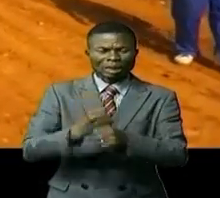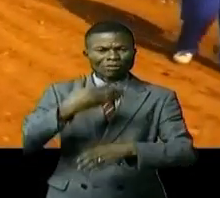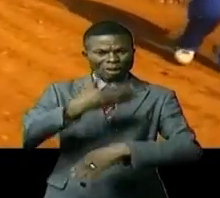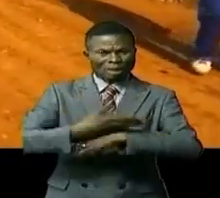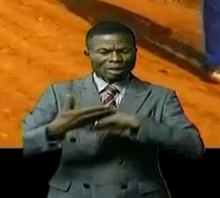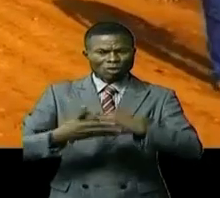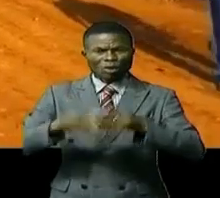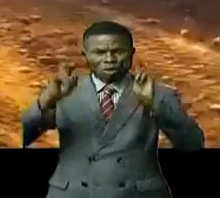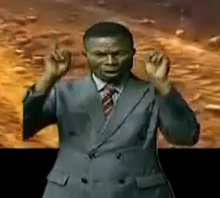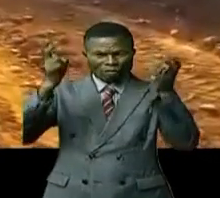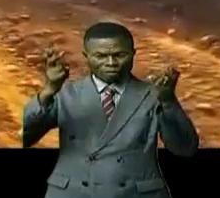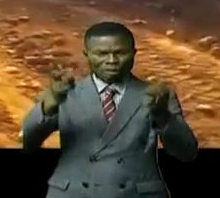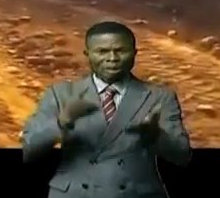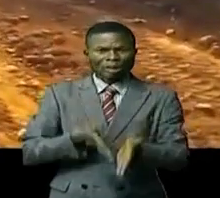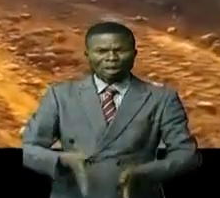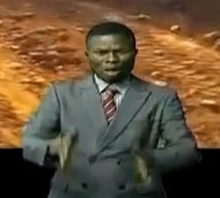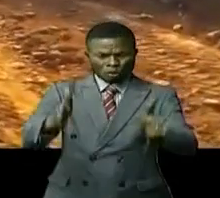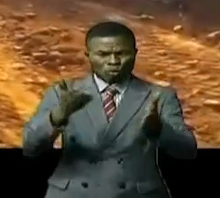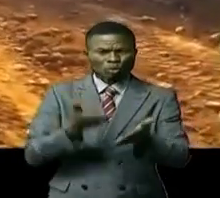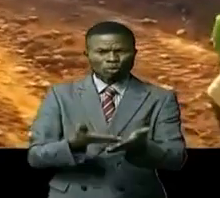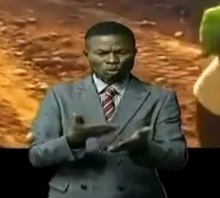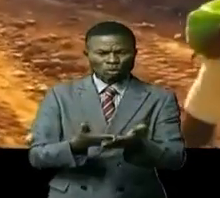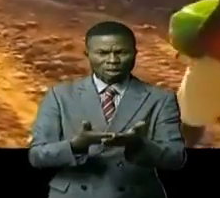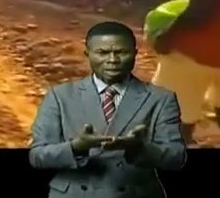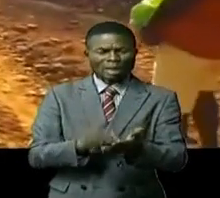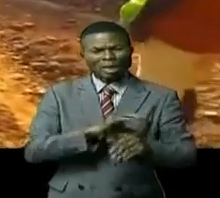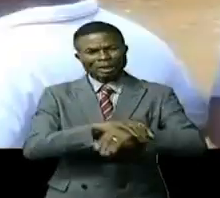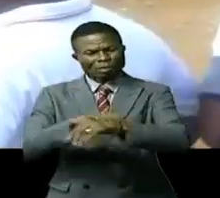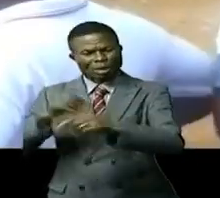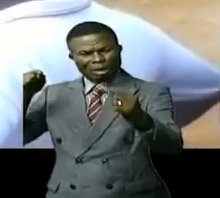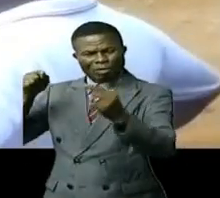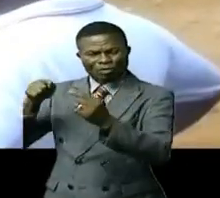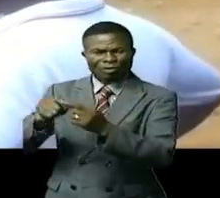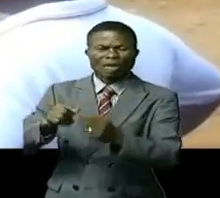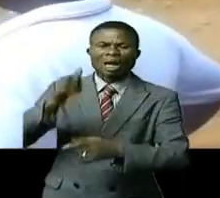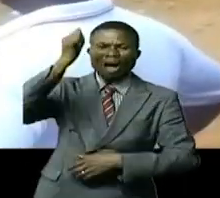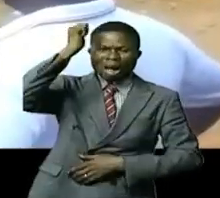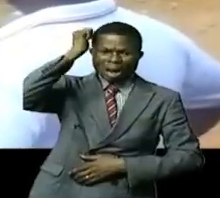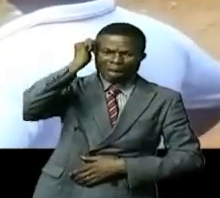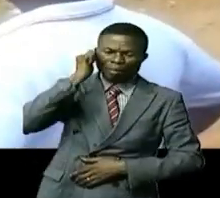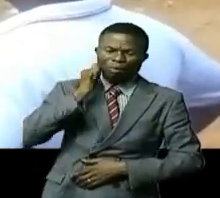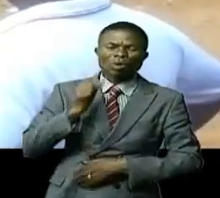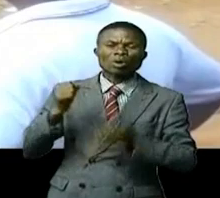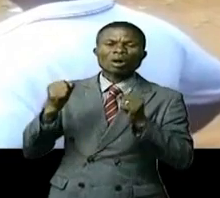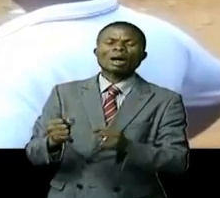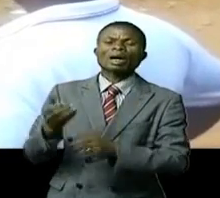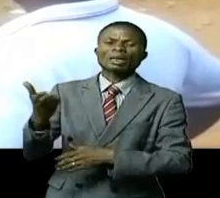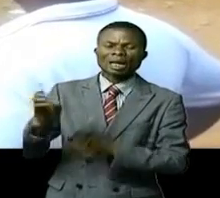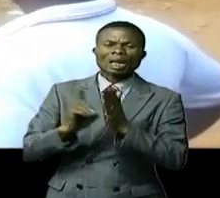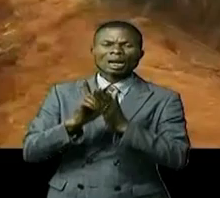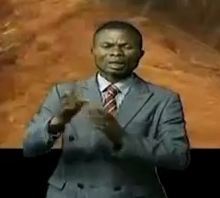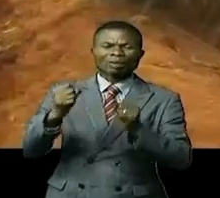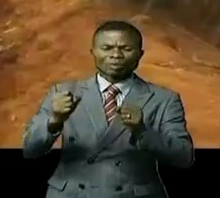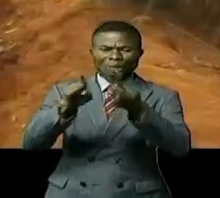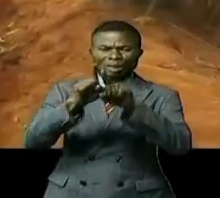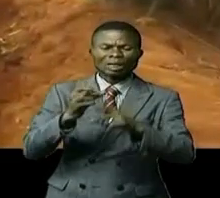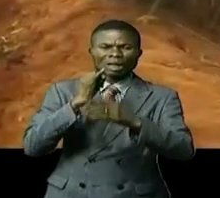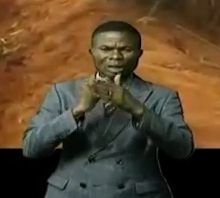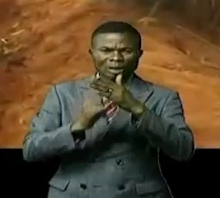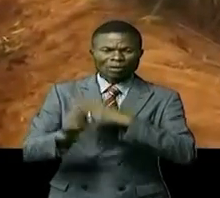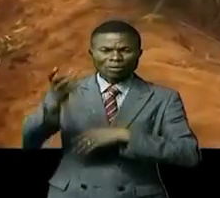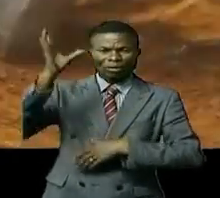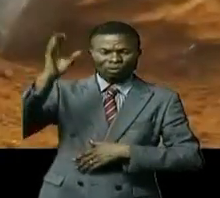modernisation et de réhabilitation de cette principale voie d'accès, gage pour tous de booster les processus du développement durable et intégral du